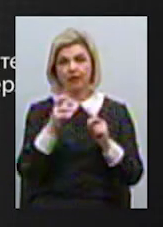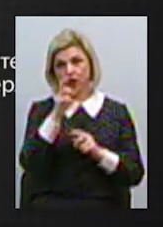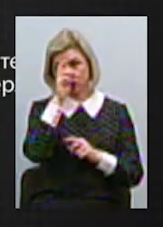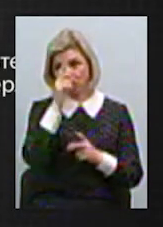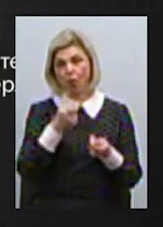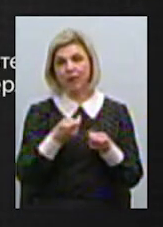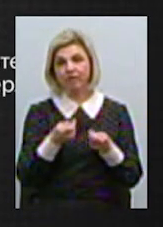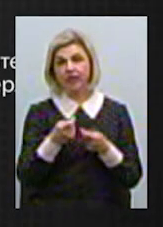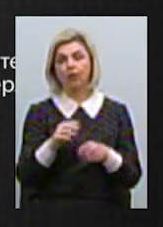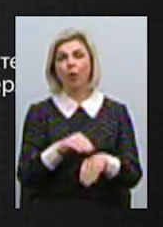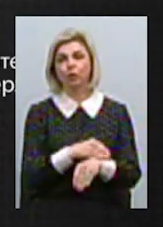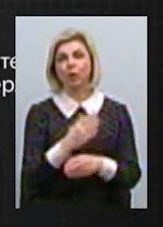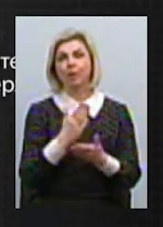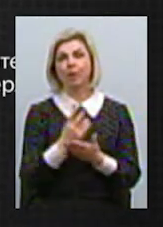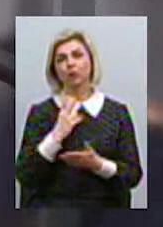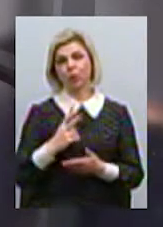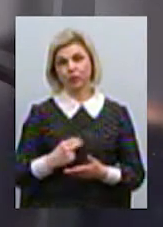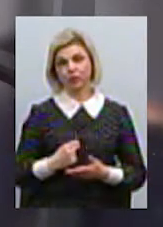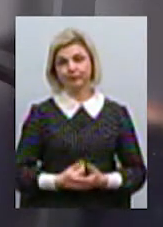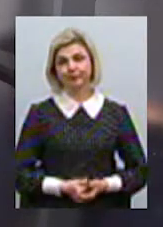управління. Одружений, має доньку.